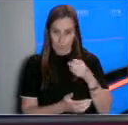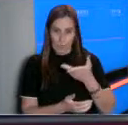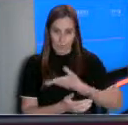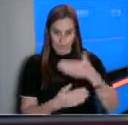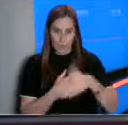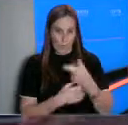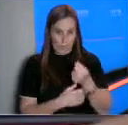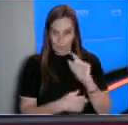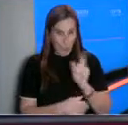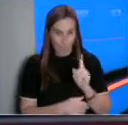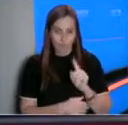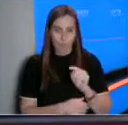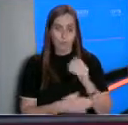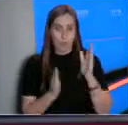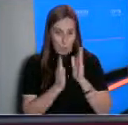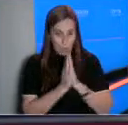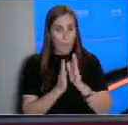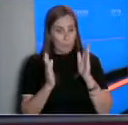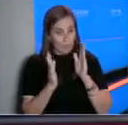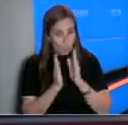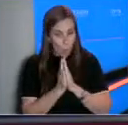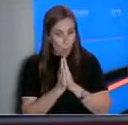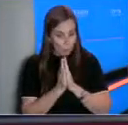לקבל בסוף כסף וכו'. וביקשו